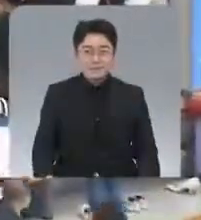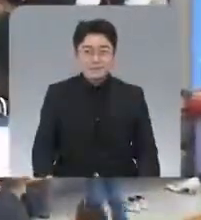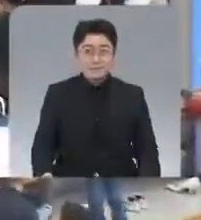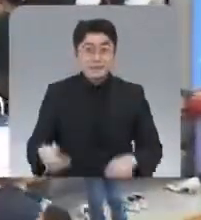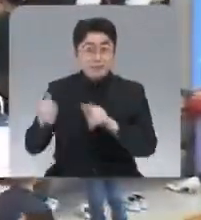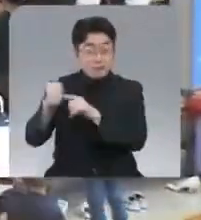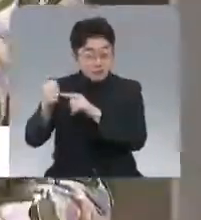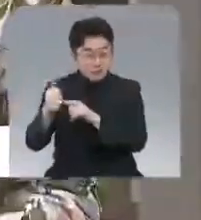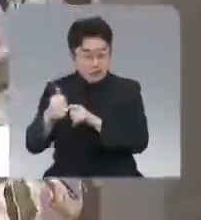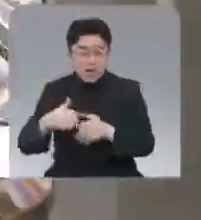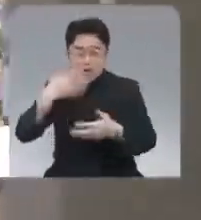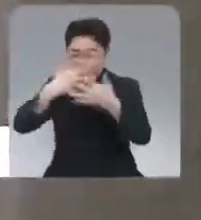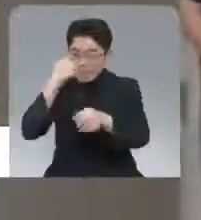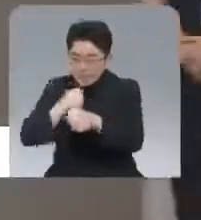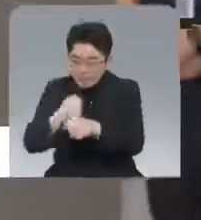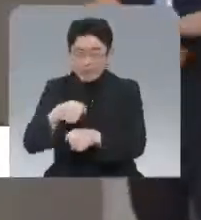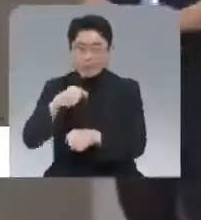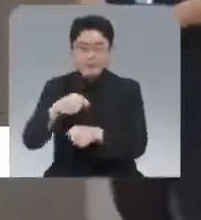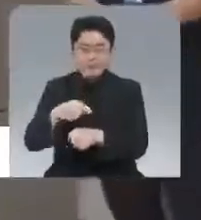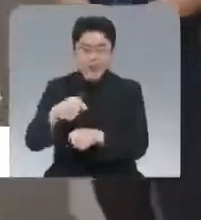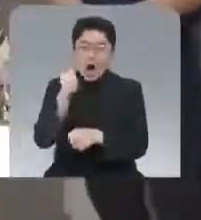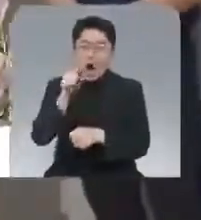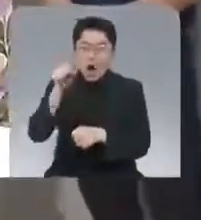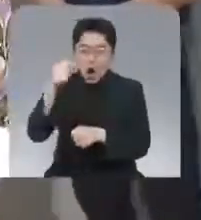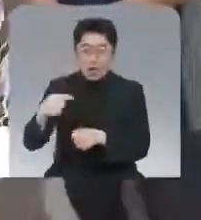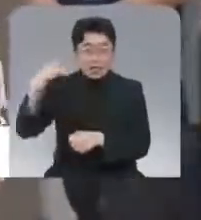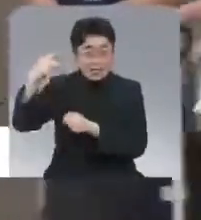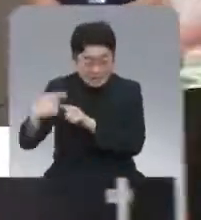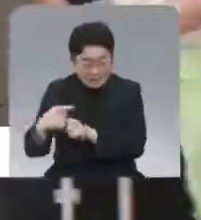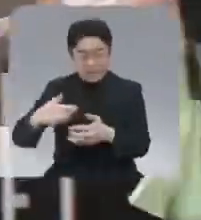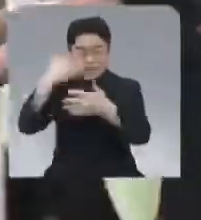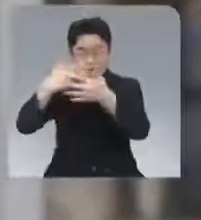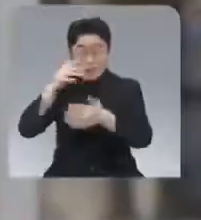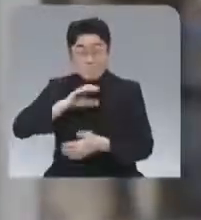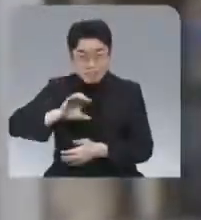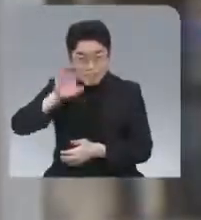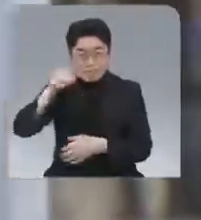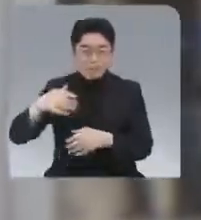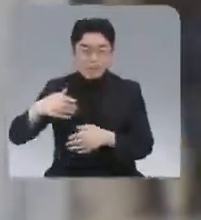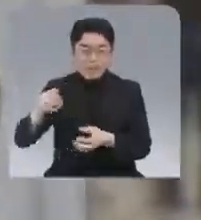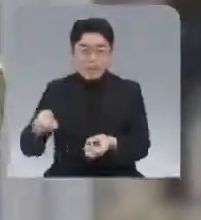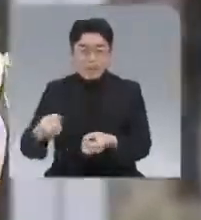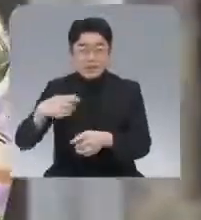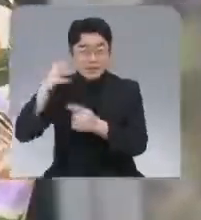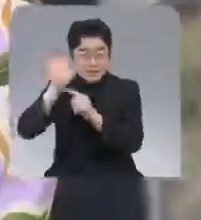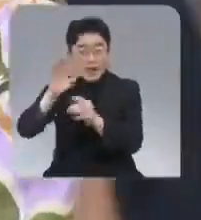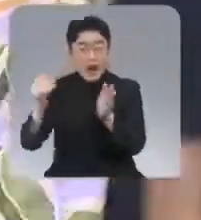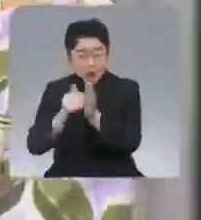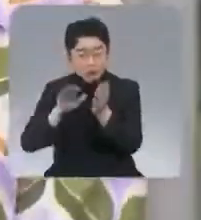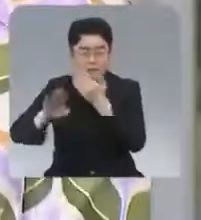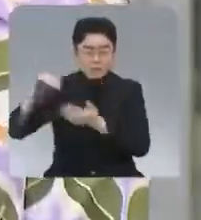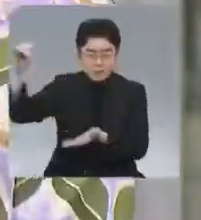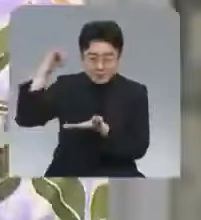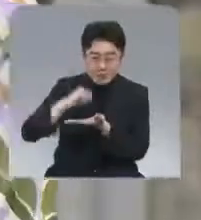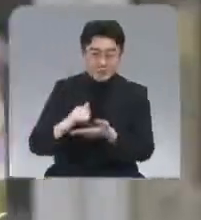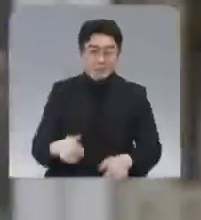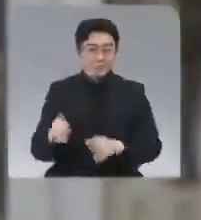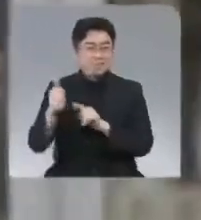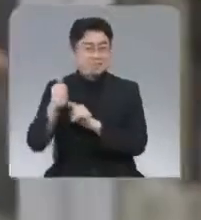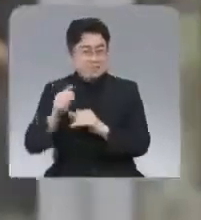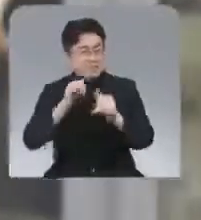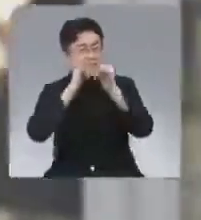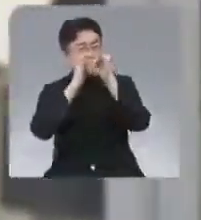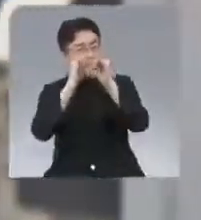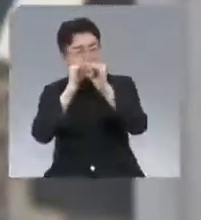инчхон его встречали десятки фанатов легенде курят премии эмми в категории лучшая мужская роль в